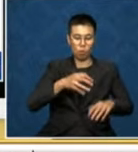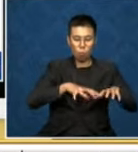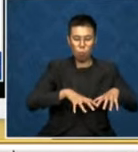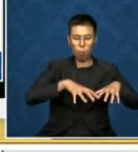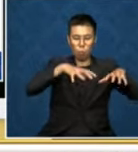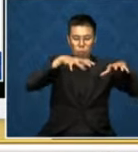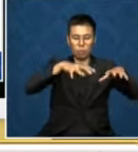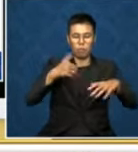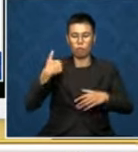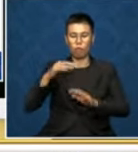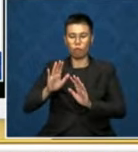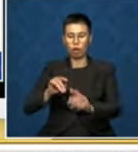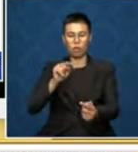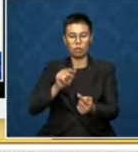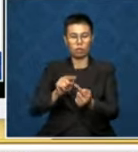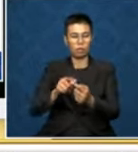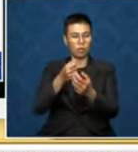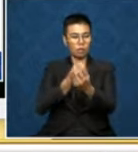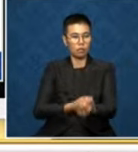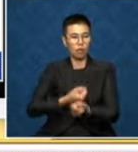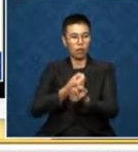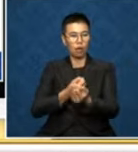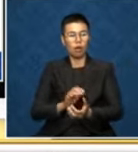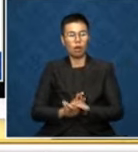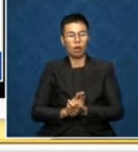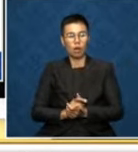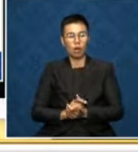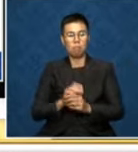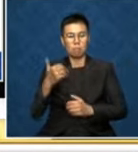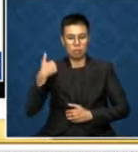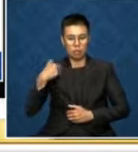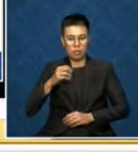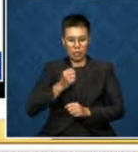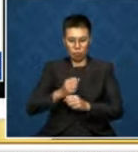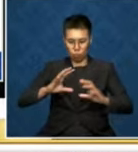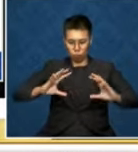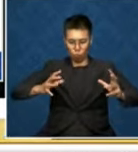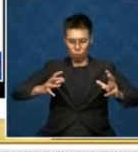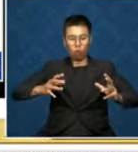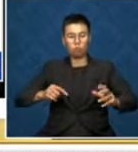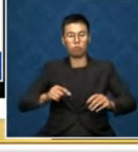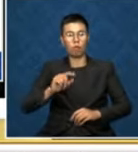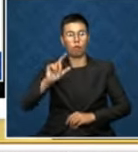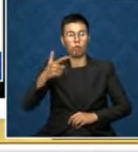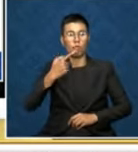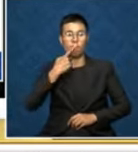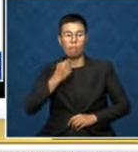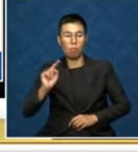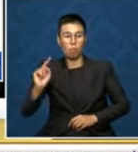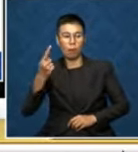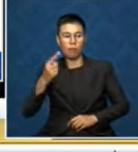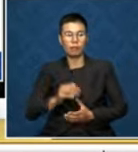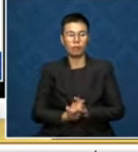หกรณ์เพื่อเพิ่มประสิทธิภาพท่อทองแดง NC3 และขยายแนวเขตคลองส่งน้ำด้ว